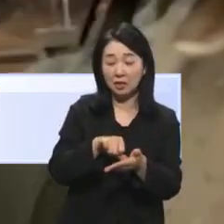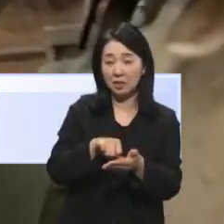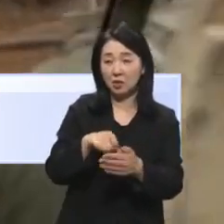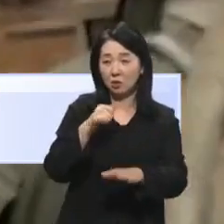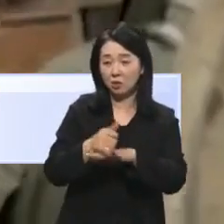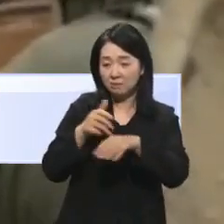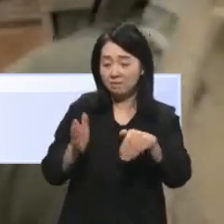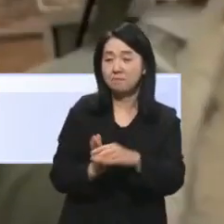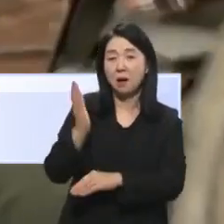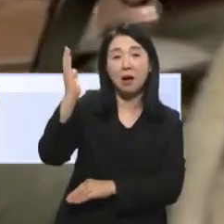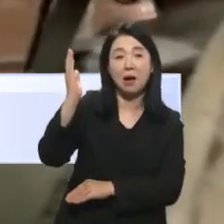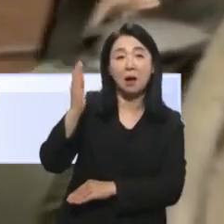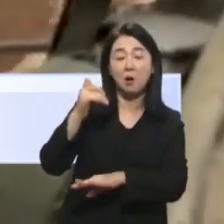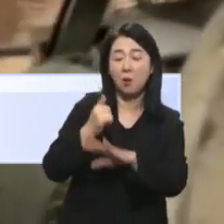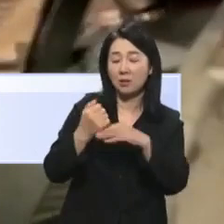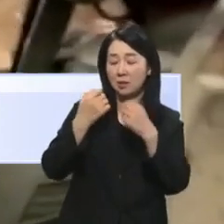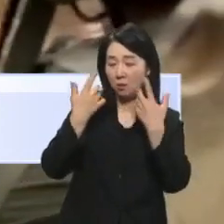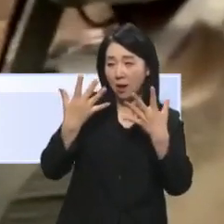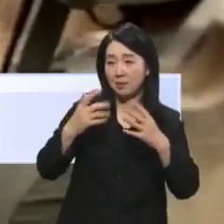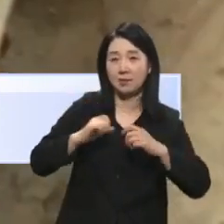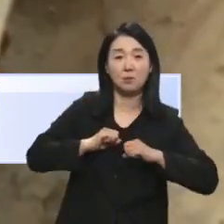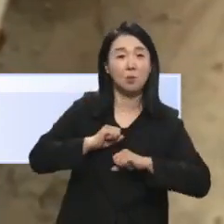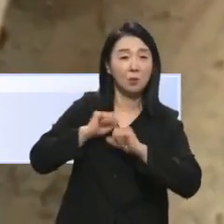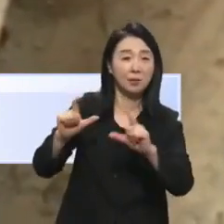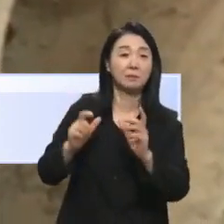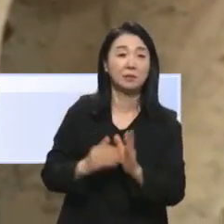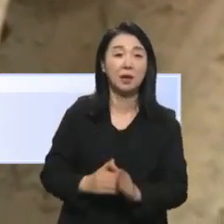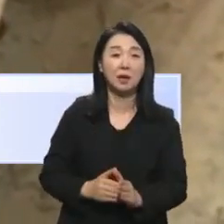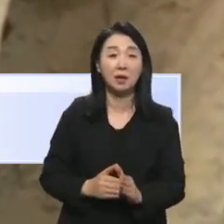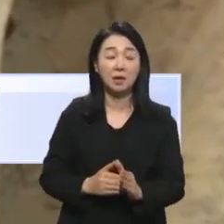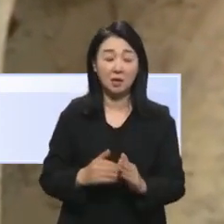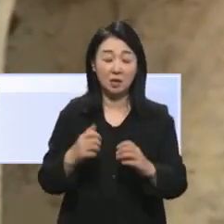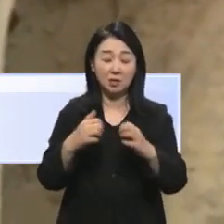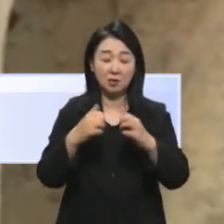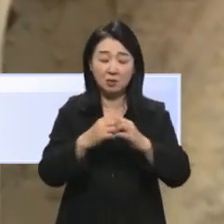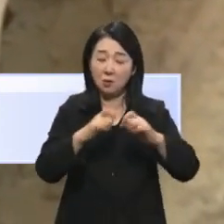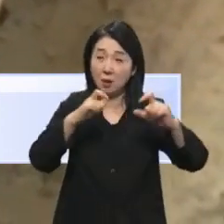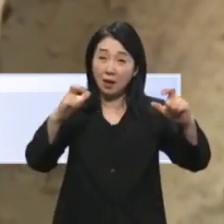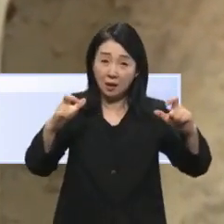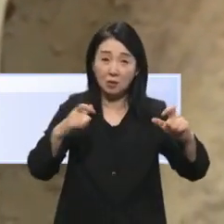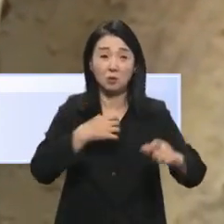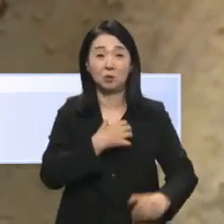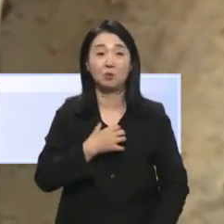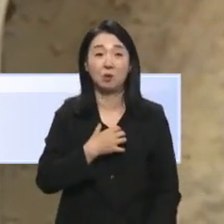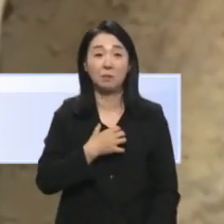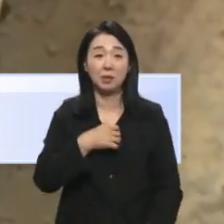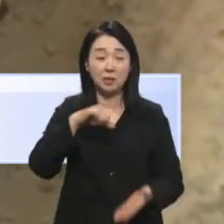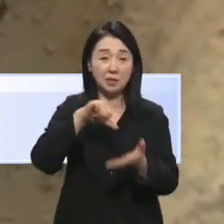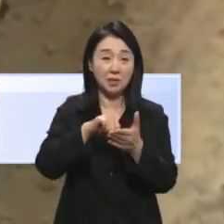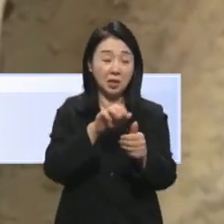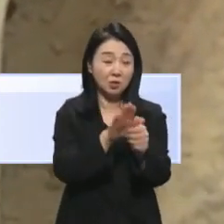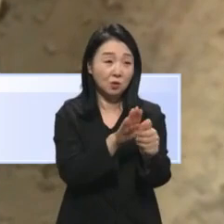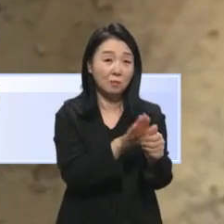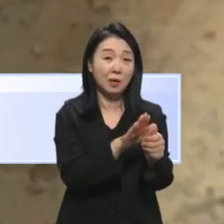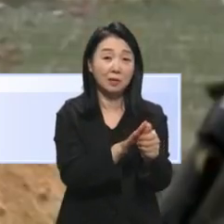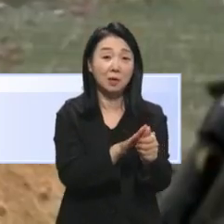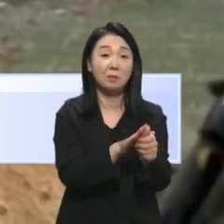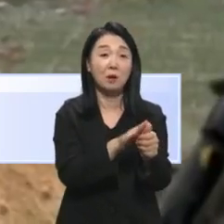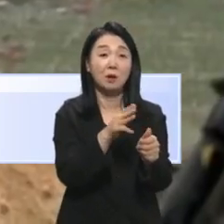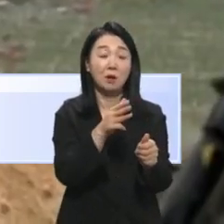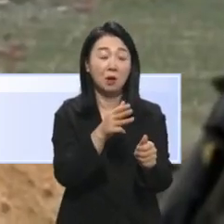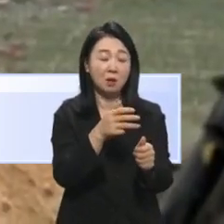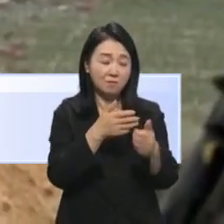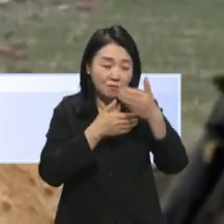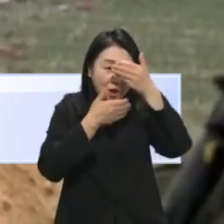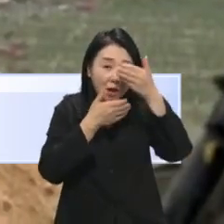넘었다면서 강력한 경고의 메시지를 내놓고 있습니다. 확전 우려도 커지고 있는 건데요. 이란의 지원을 받는 레바논